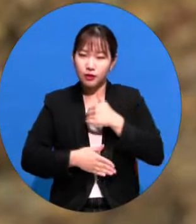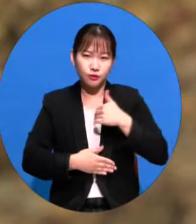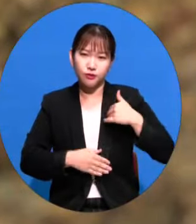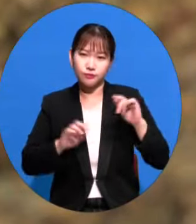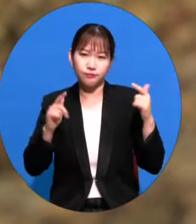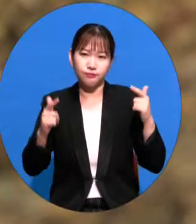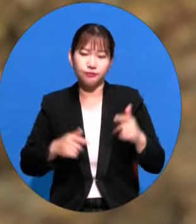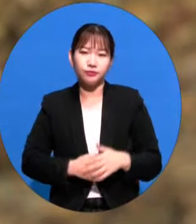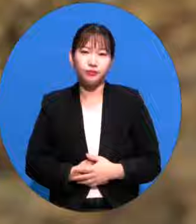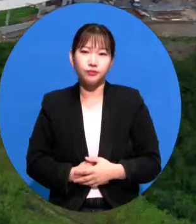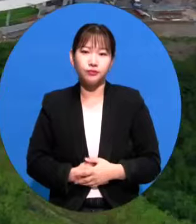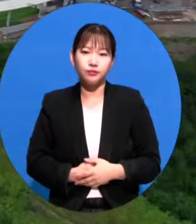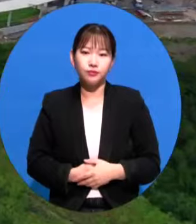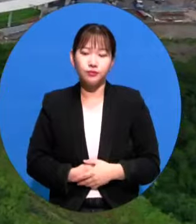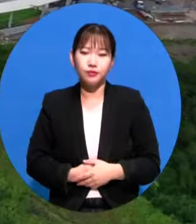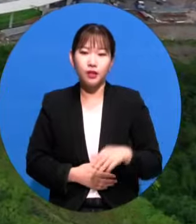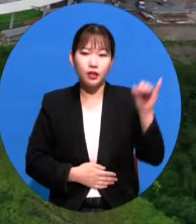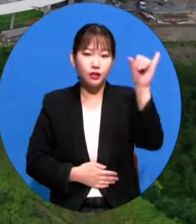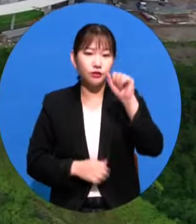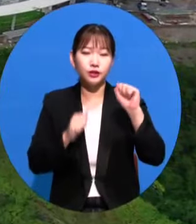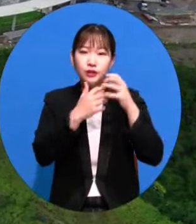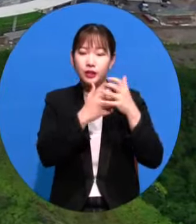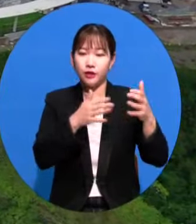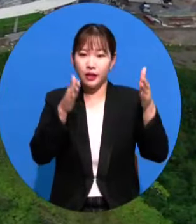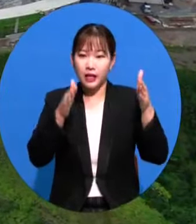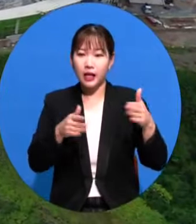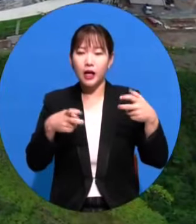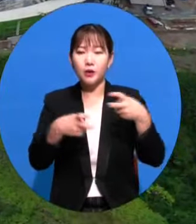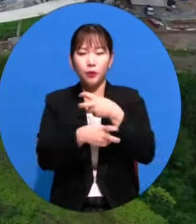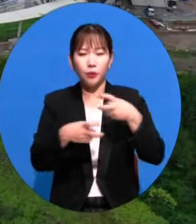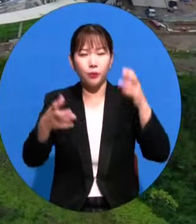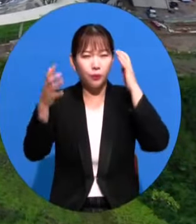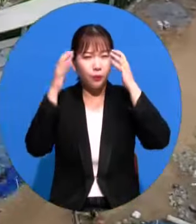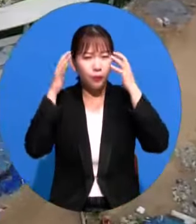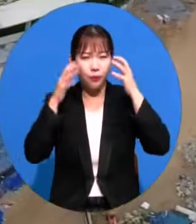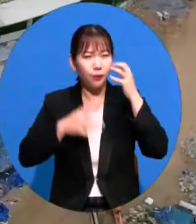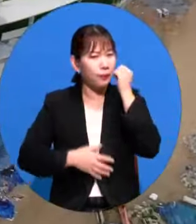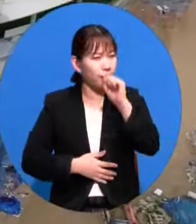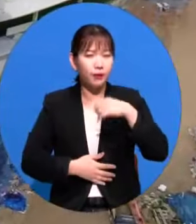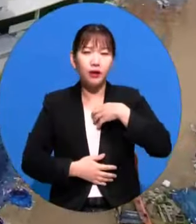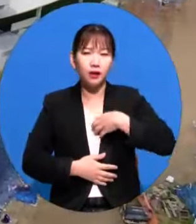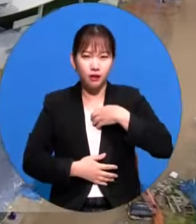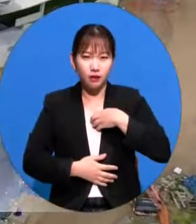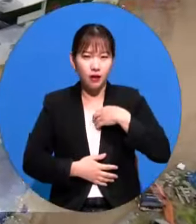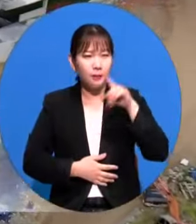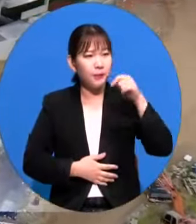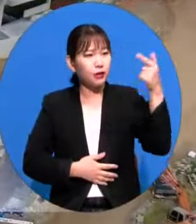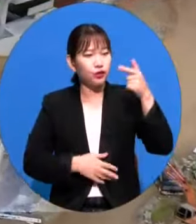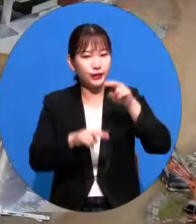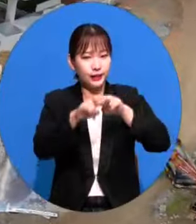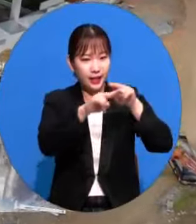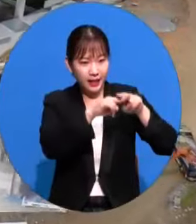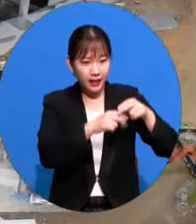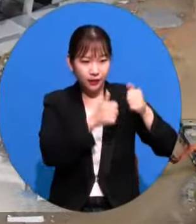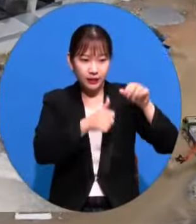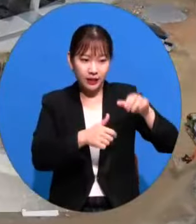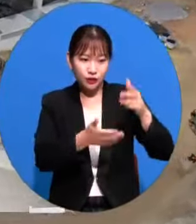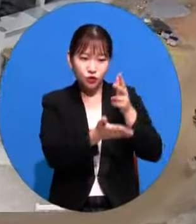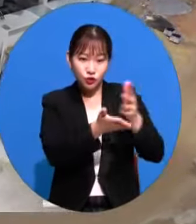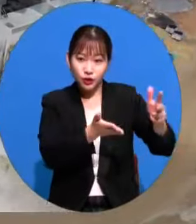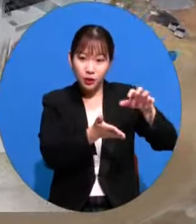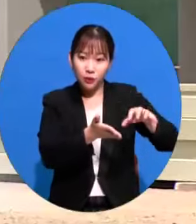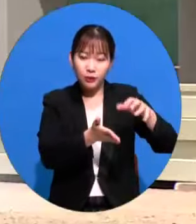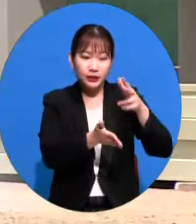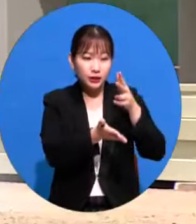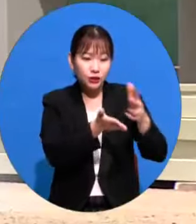여유롭지 않습니다. 전국 체전 기간 교통 대란도 우려됩니다. 1만 6천여 석의 종합경기장 주차장의